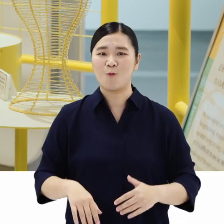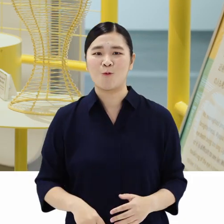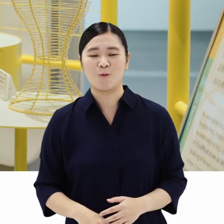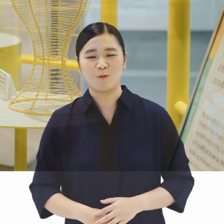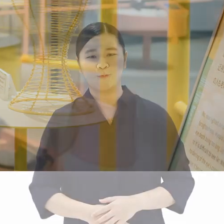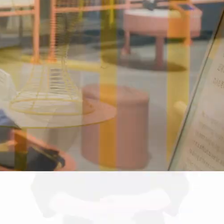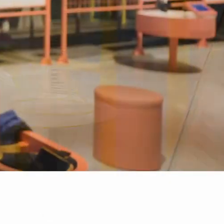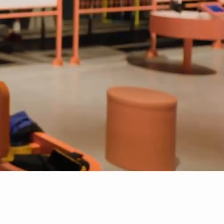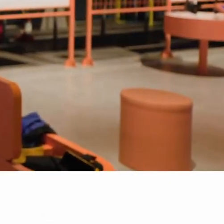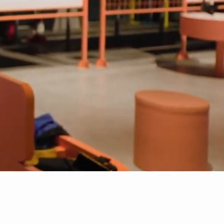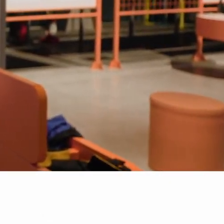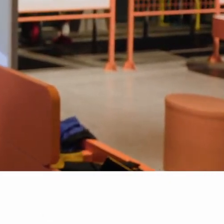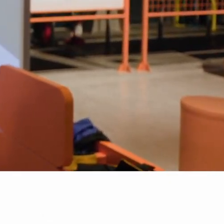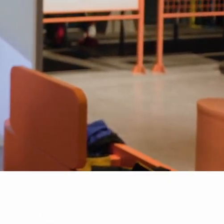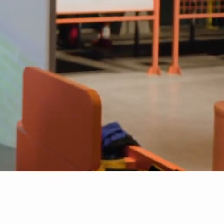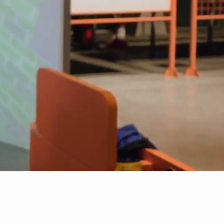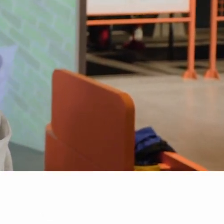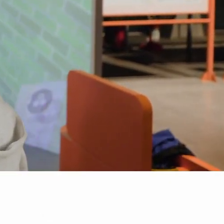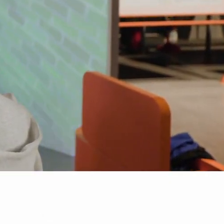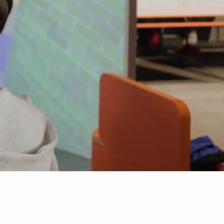ね。